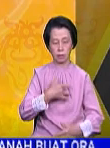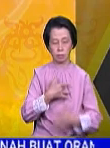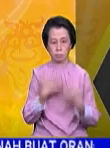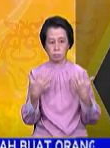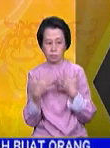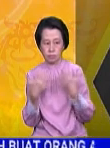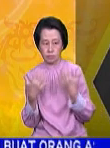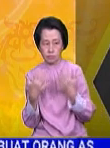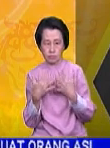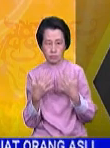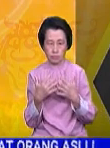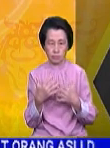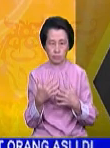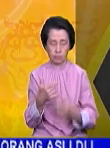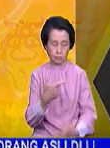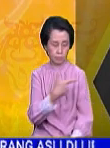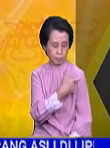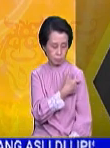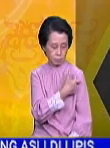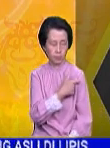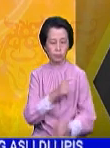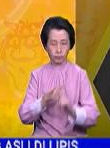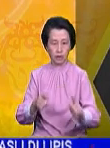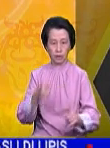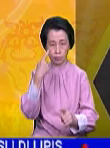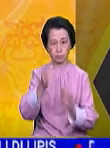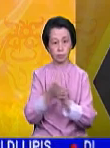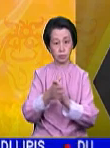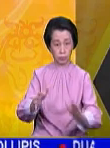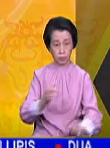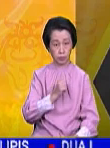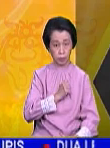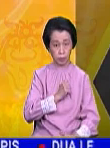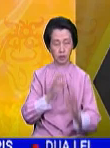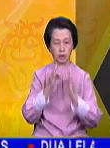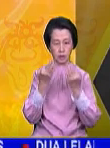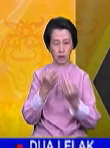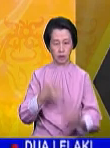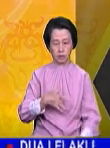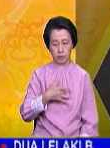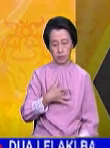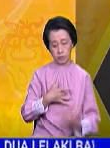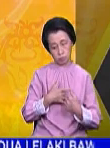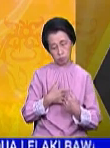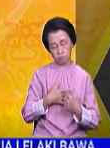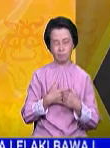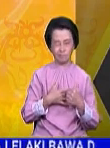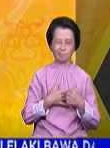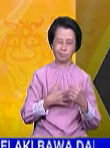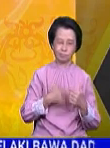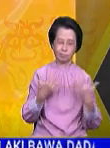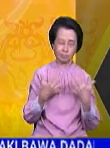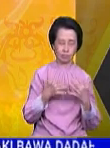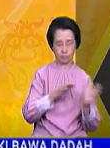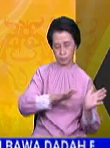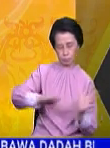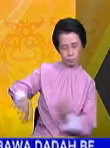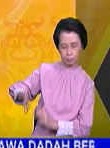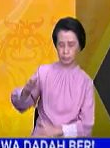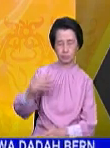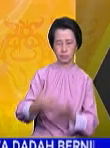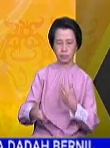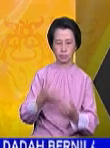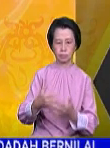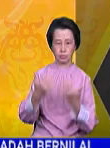takut terhadap suntikan jarum. Namun demi keselamatan diri dan keluarga, perasaan itu tetap diketepikan. Ikuti laporan yang